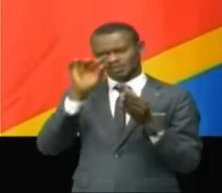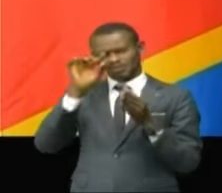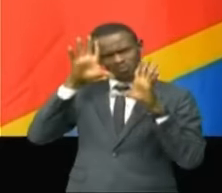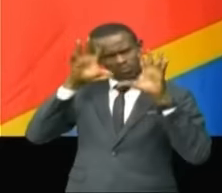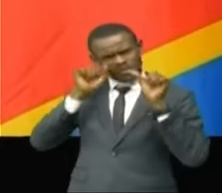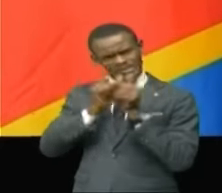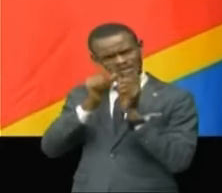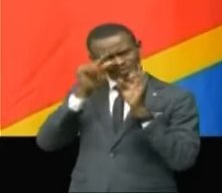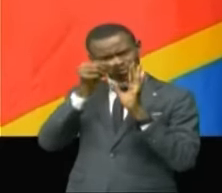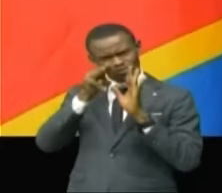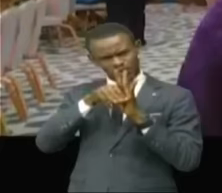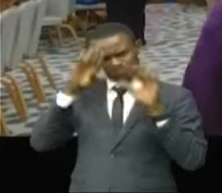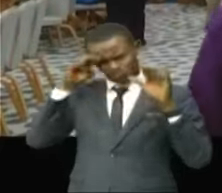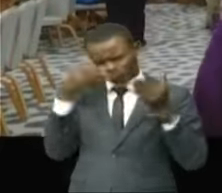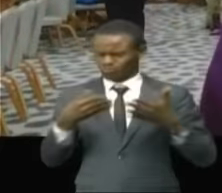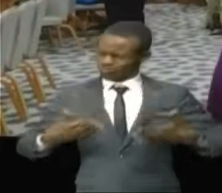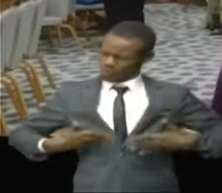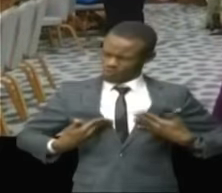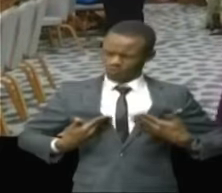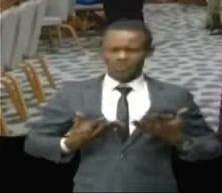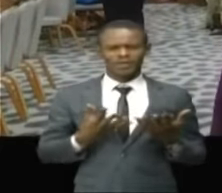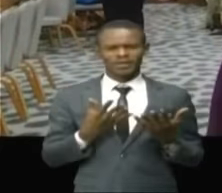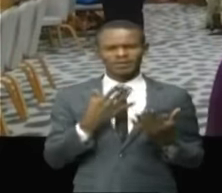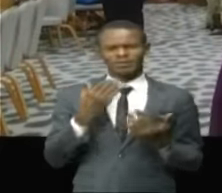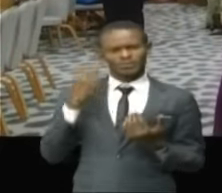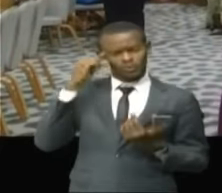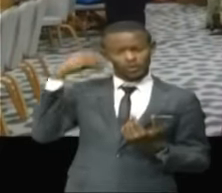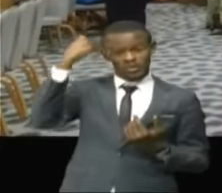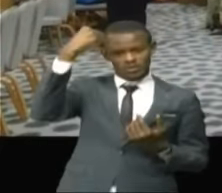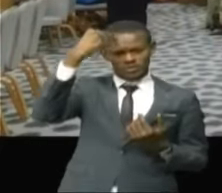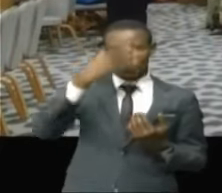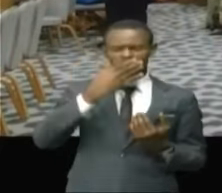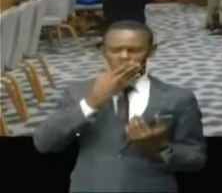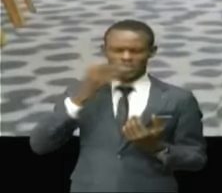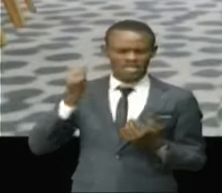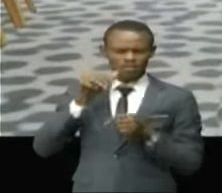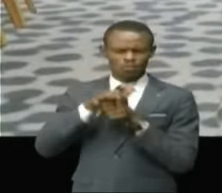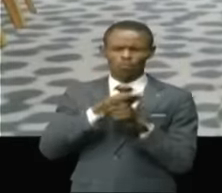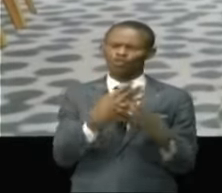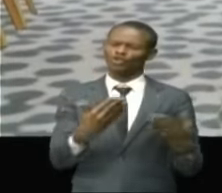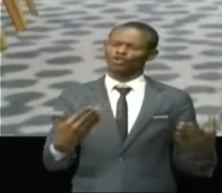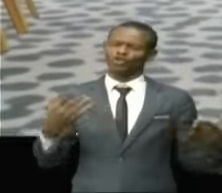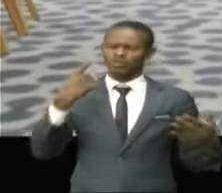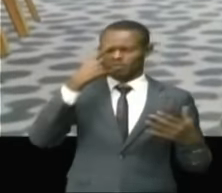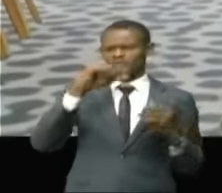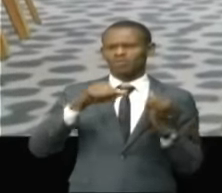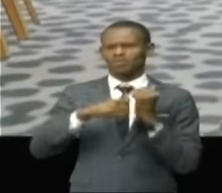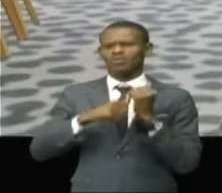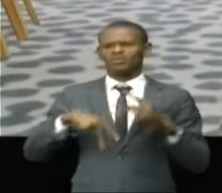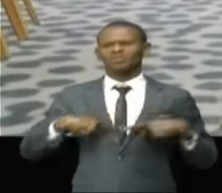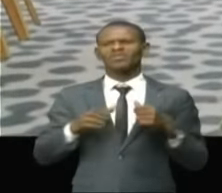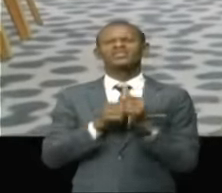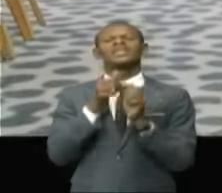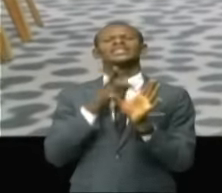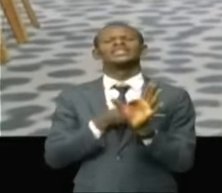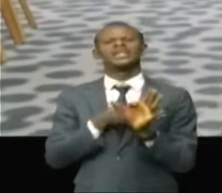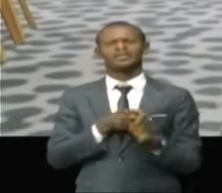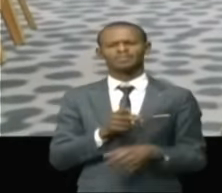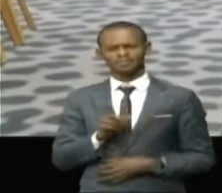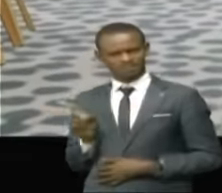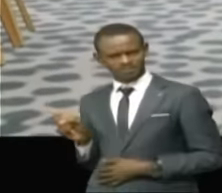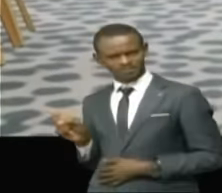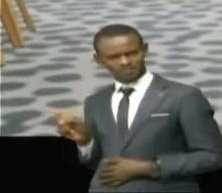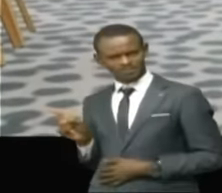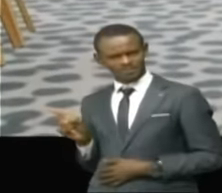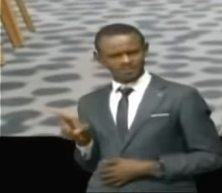améliorer davantage plusieurs choses pour le bien-être des personnes avec handicap. Un sentiment de joie énorme parce qu'aujourd'hui,